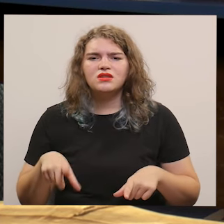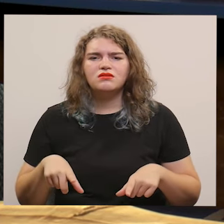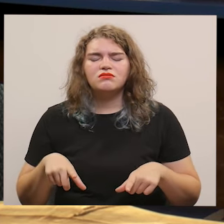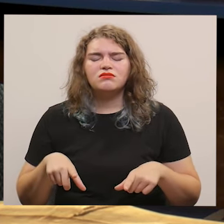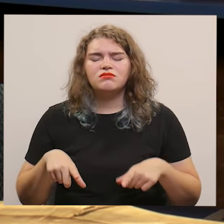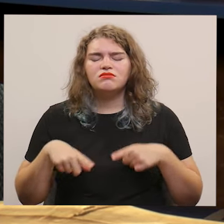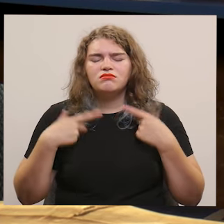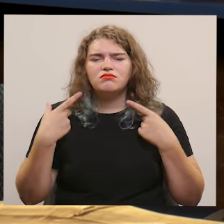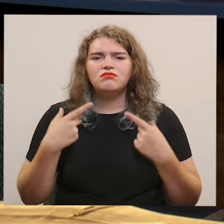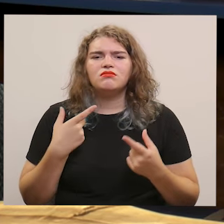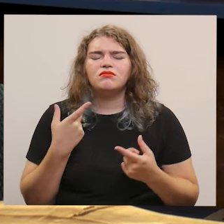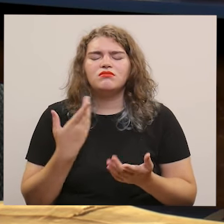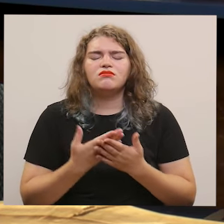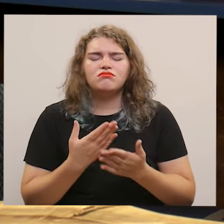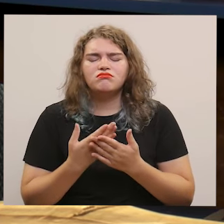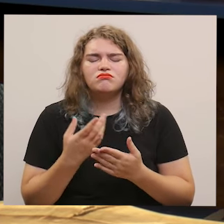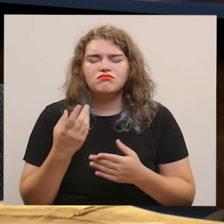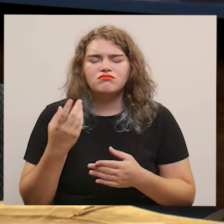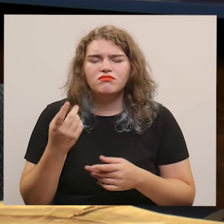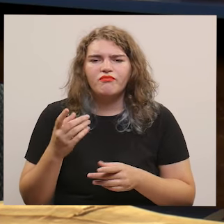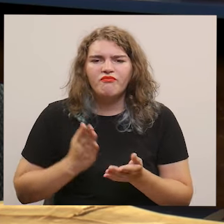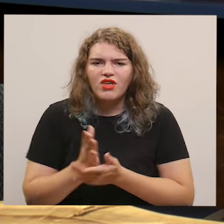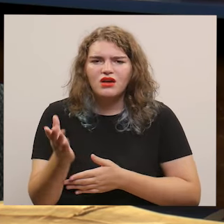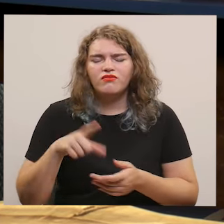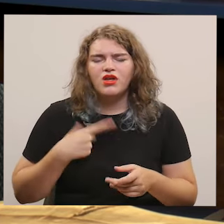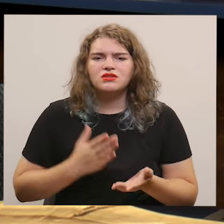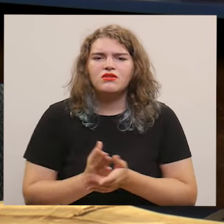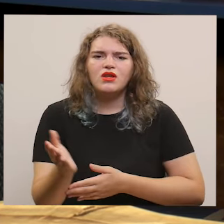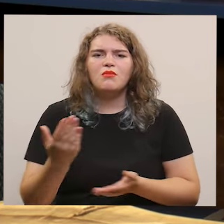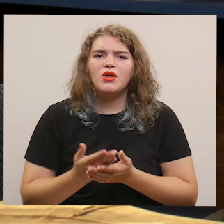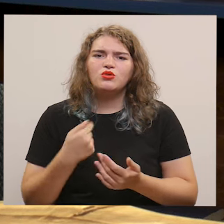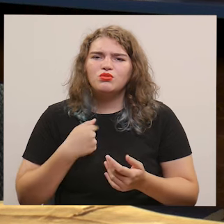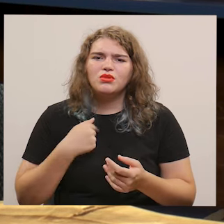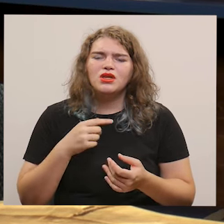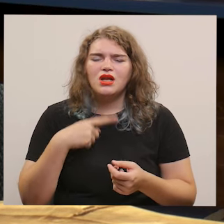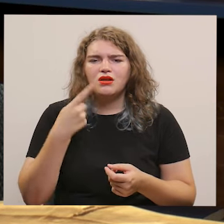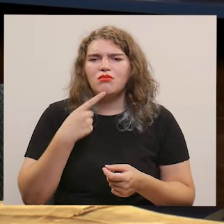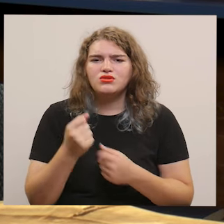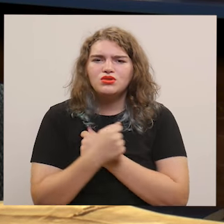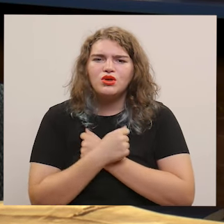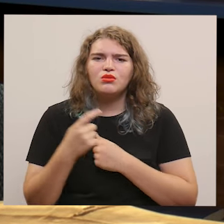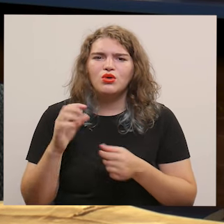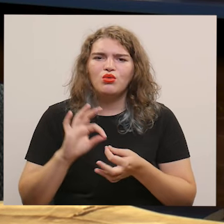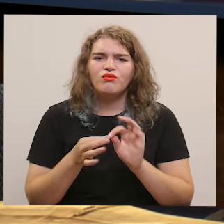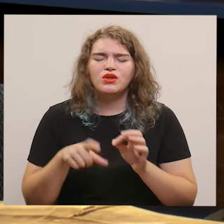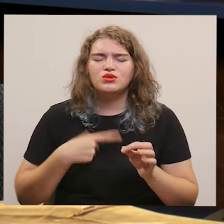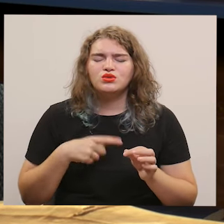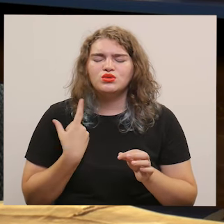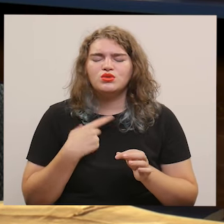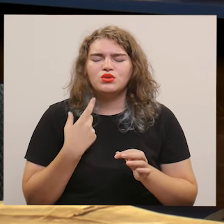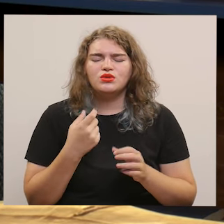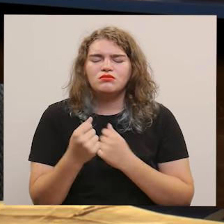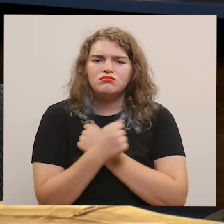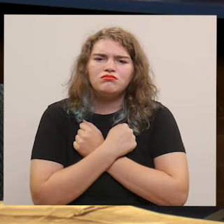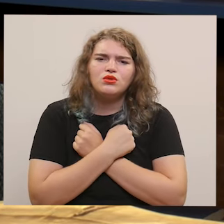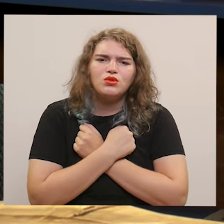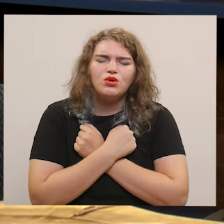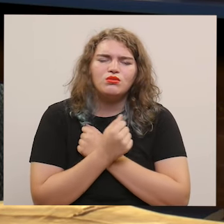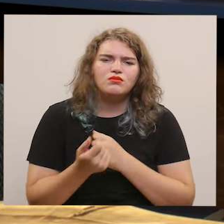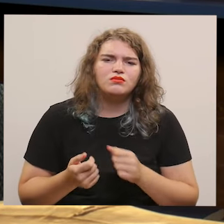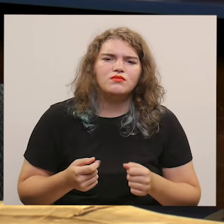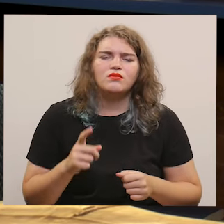meu de iubire sunt cuvintele. Și atunci pentru mine cuvintele au fost foarte importante. Și atunci, dacă mama mea mi-a spus mereu și am auzit în